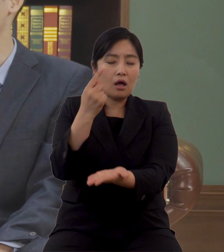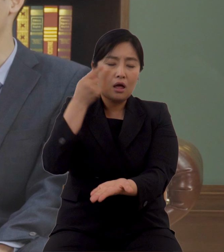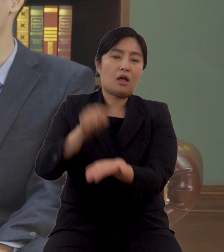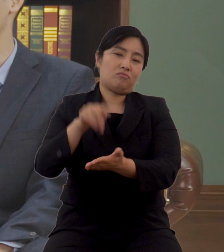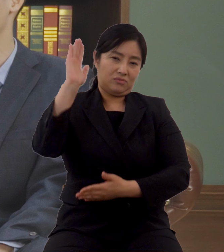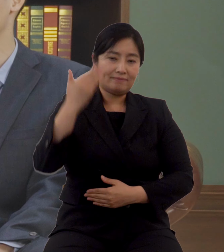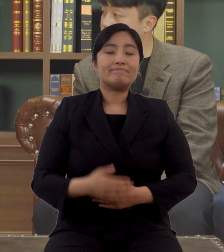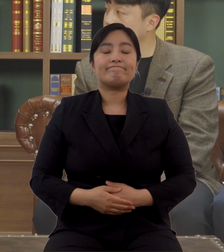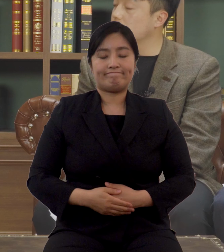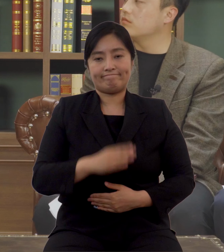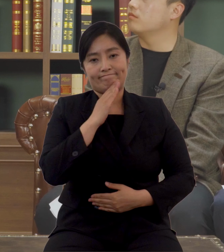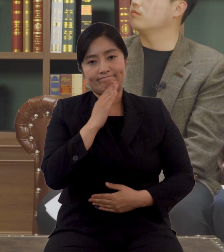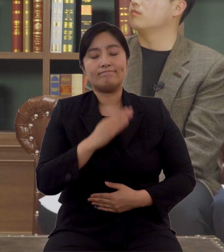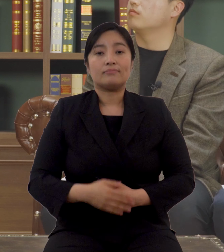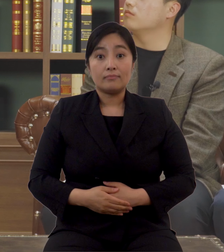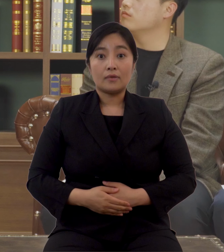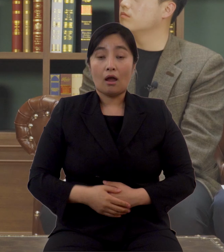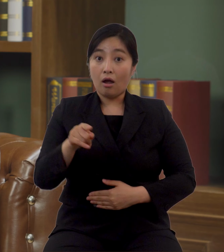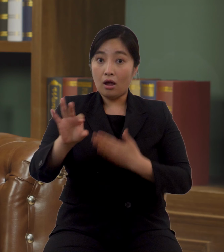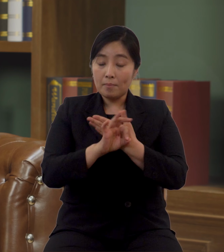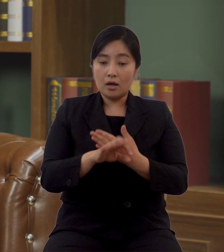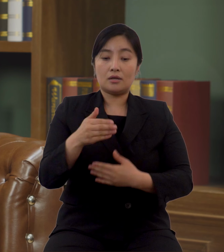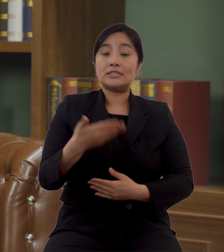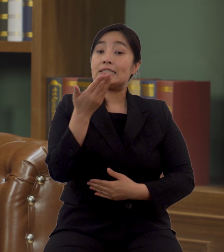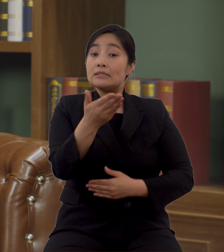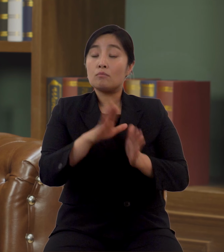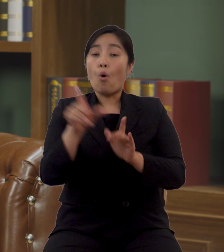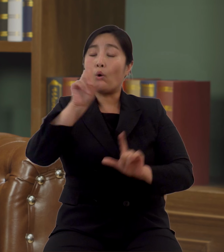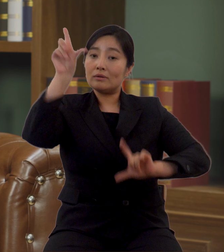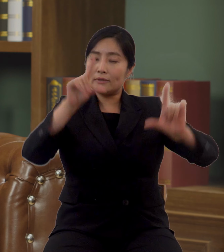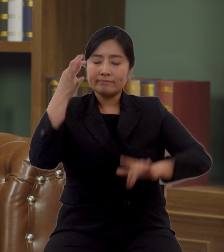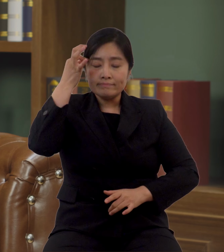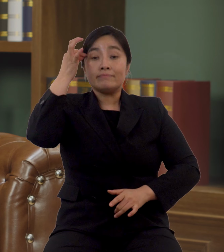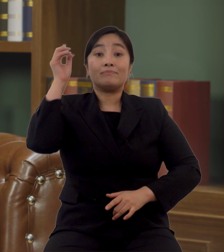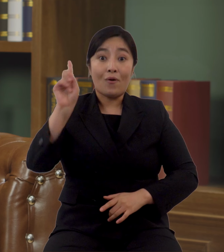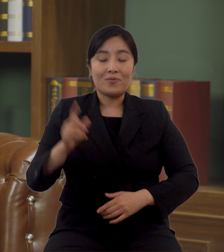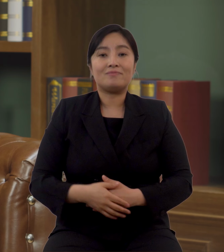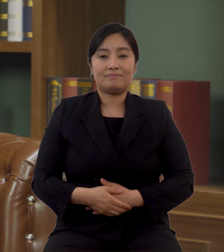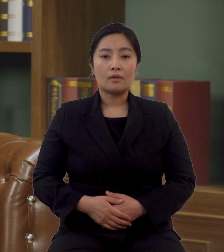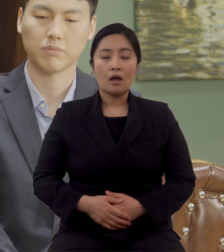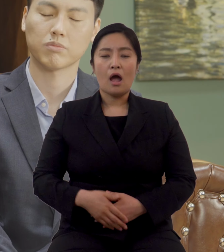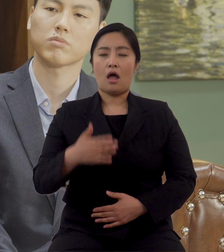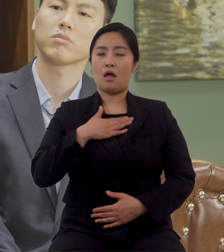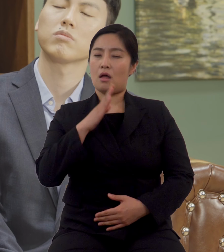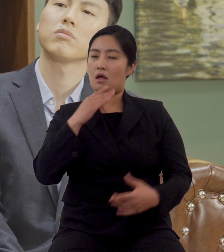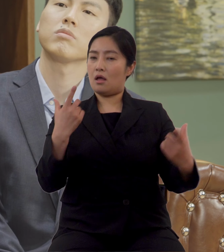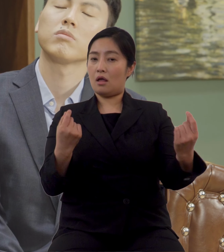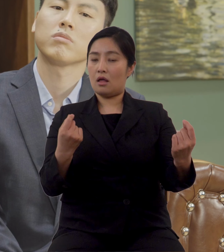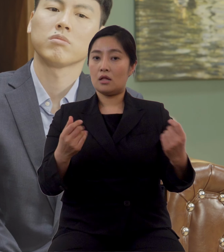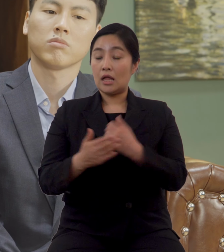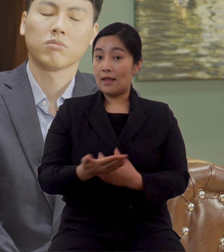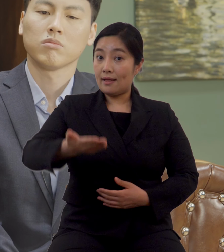순간인 것 같습니다. 네, 맞습니다. 그렇다면 인수님은 어떤 장면을 인상 깊게 보셨나요? 네.